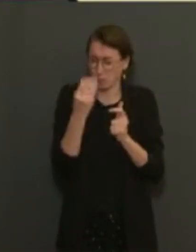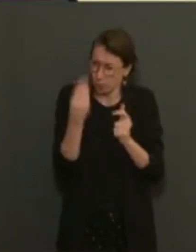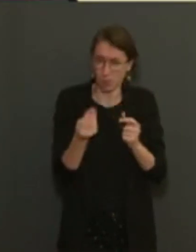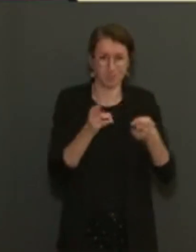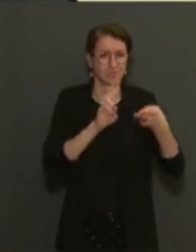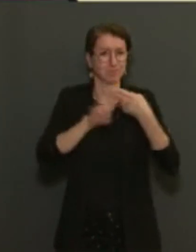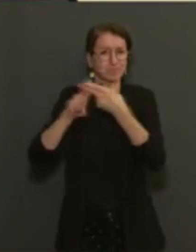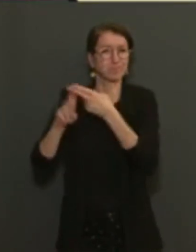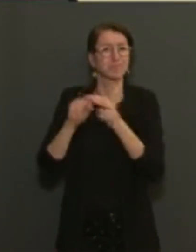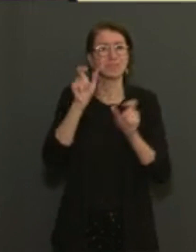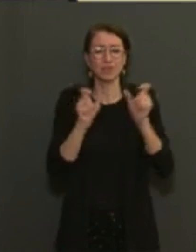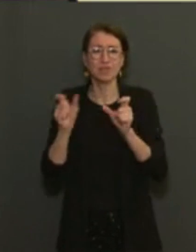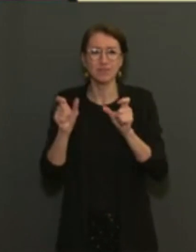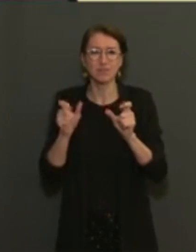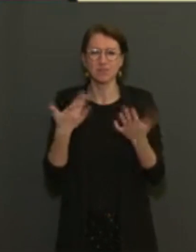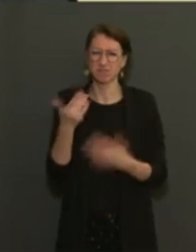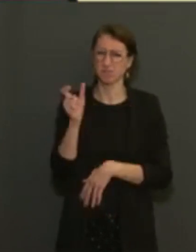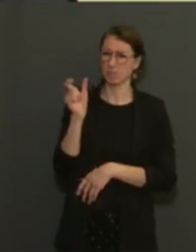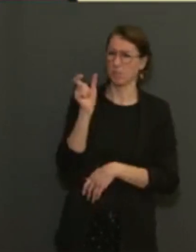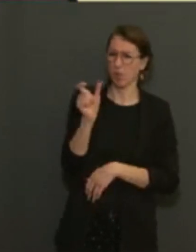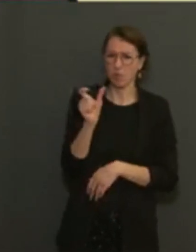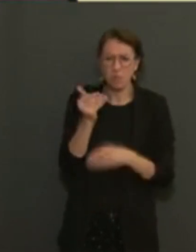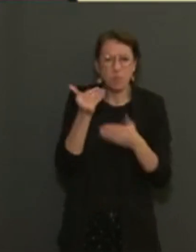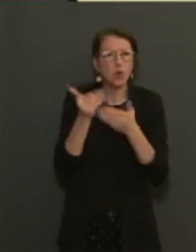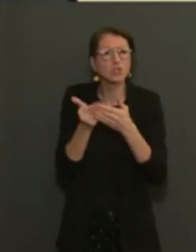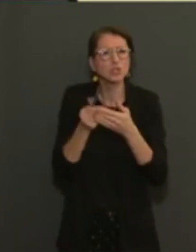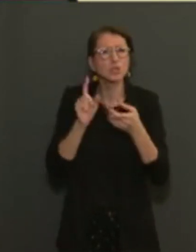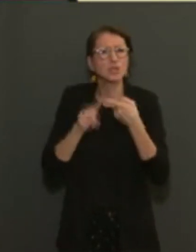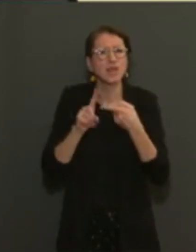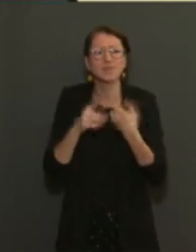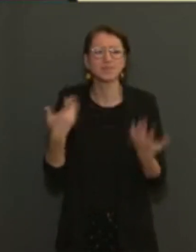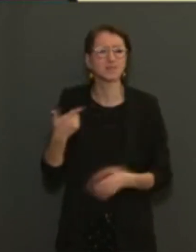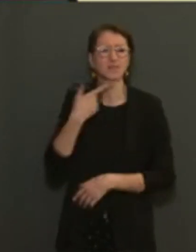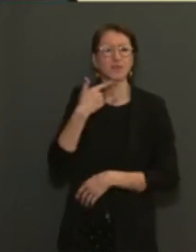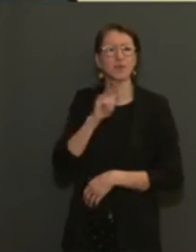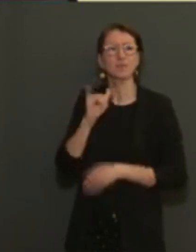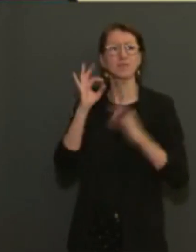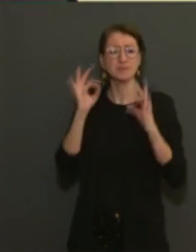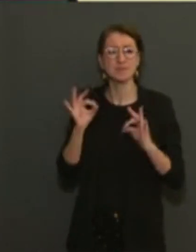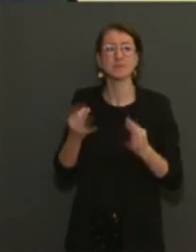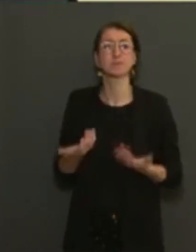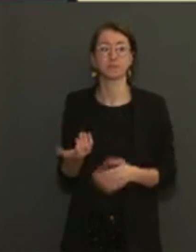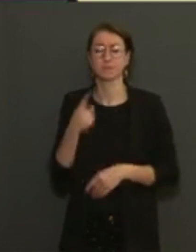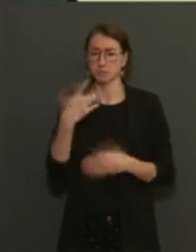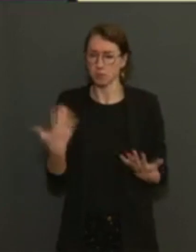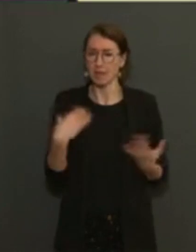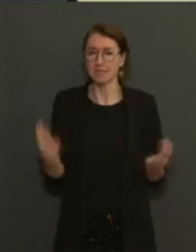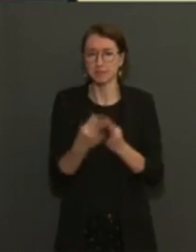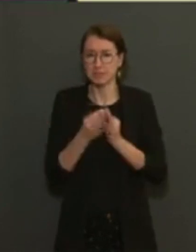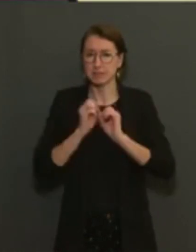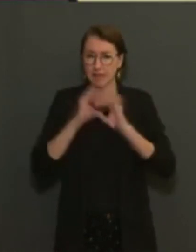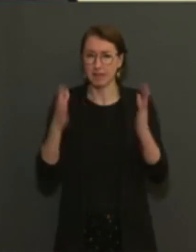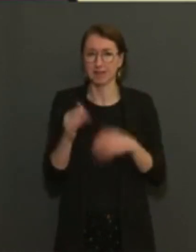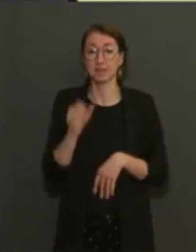étroit? On va le rappeler. Un contact étroit est une personne avec laquelle vous pouvez, face à face, sans masque,